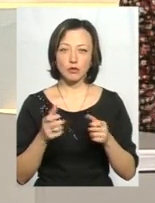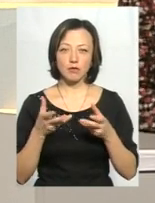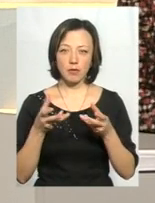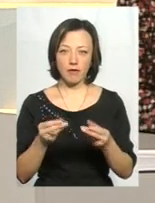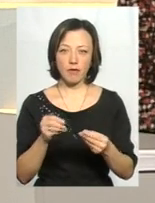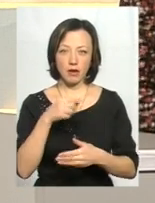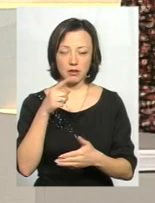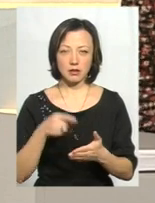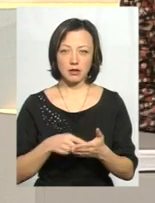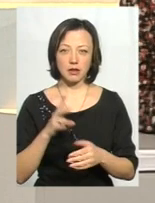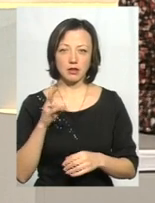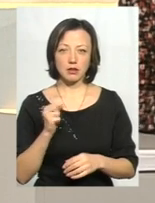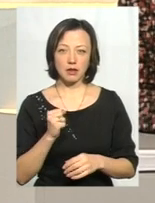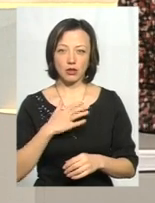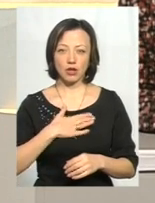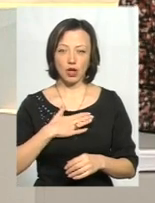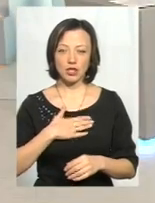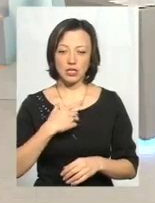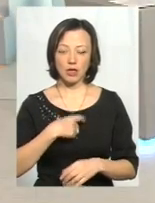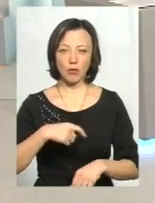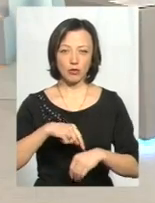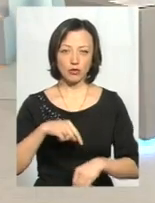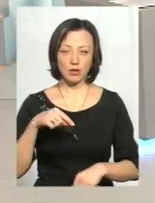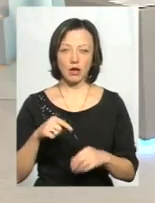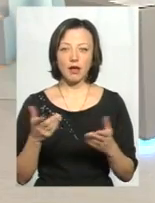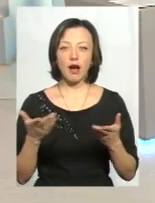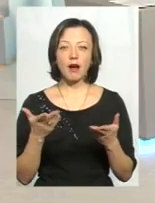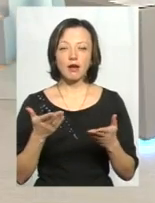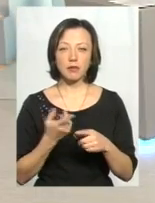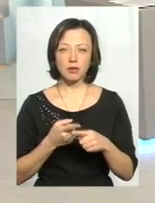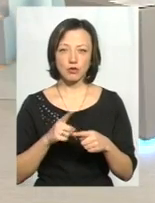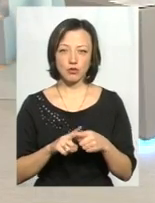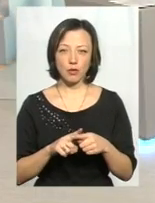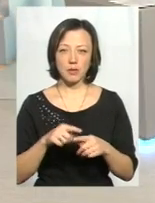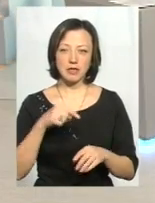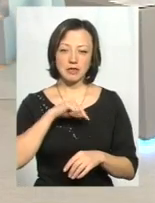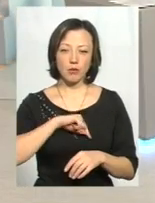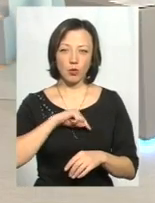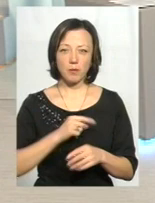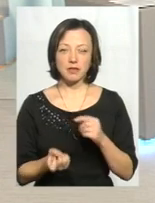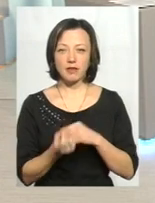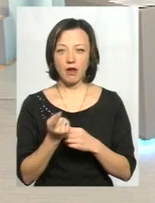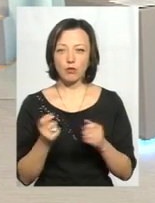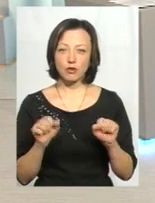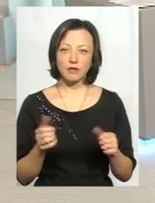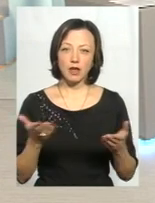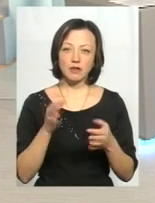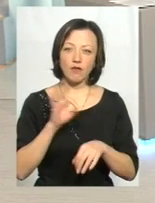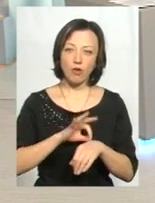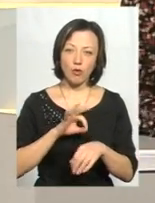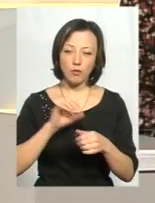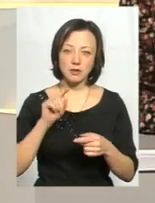впливати на наше самопочуття? Які при цьому симптоми з'являються і, можливо, якісь